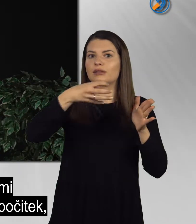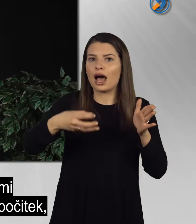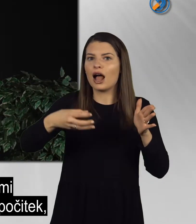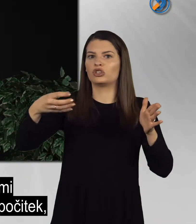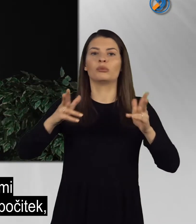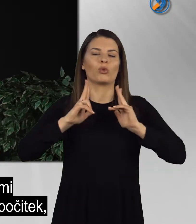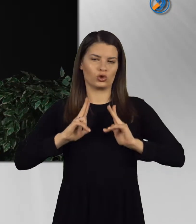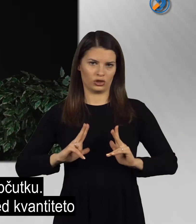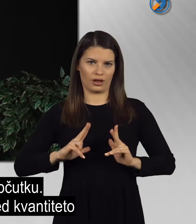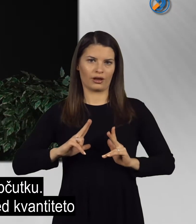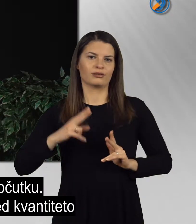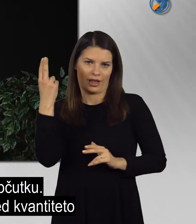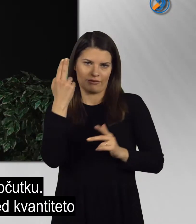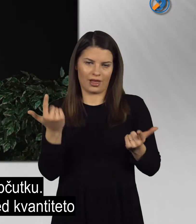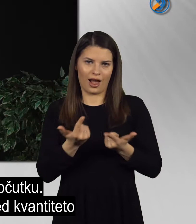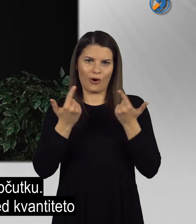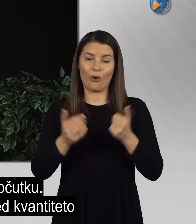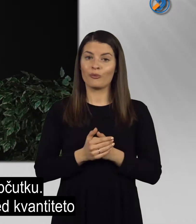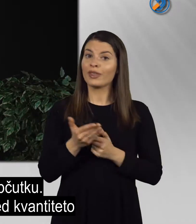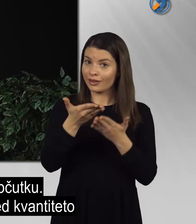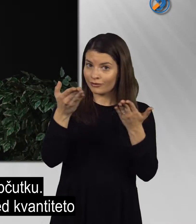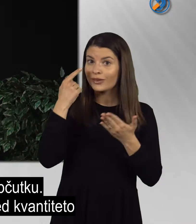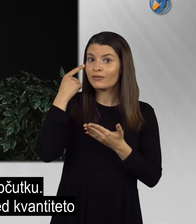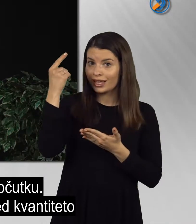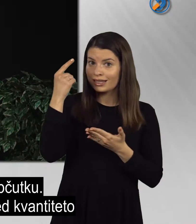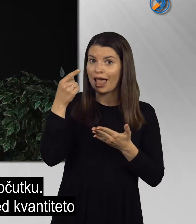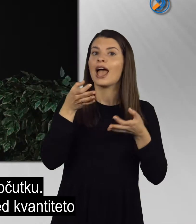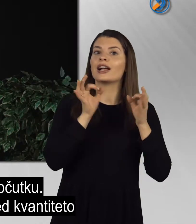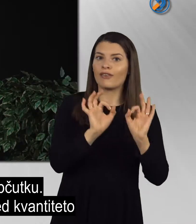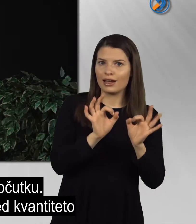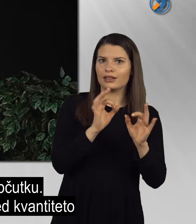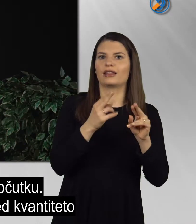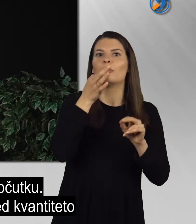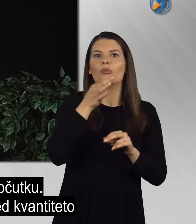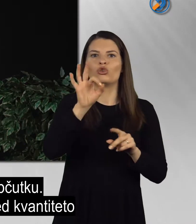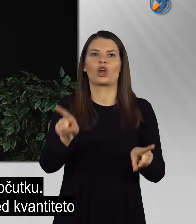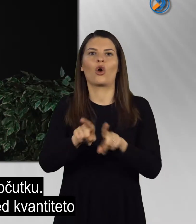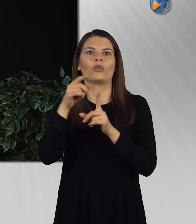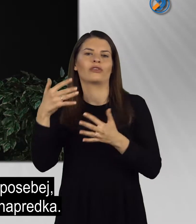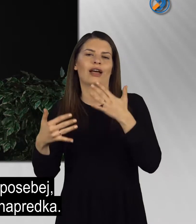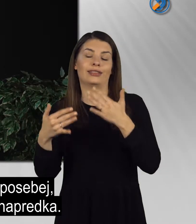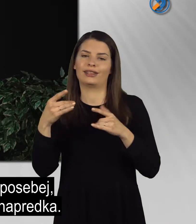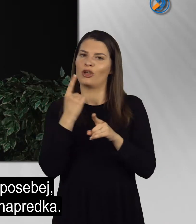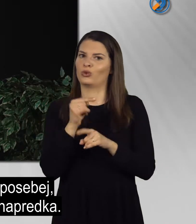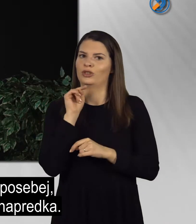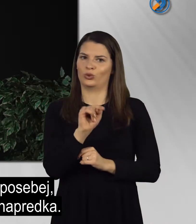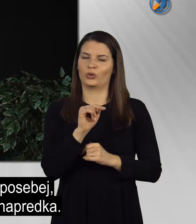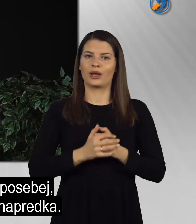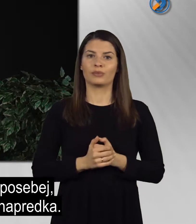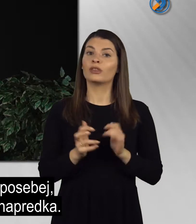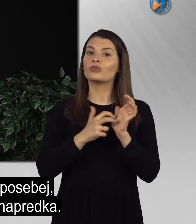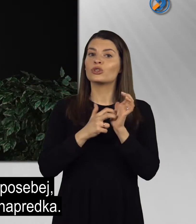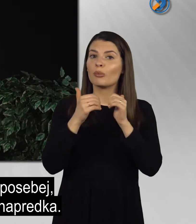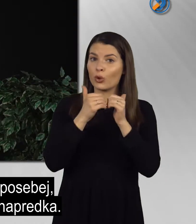potrebujete daljši počitek, sledite svojemu občutku. Saj veste, kvaliteta pred kvantiteto tudi tukaj